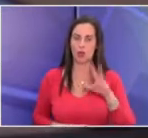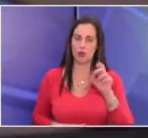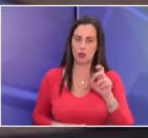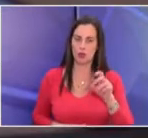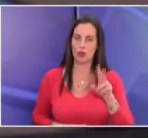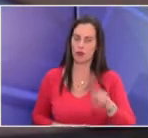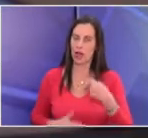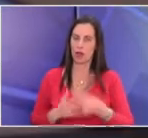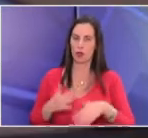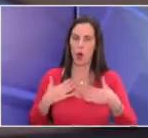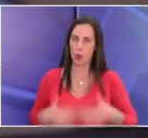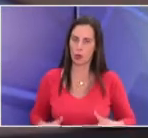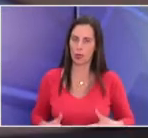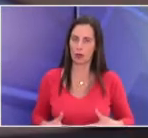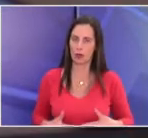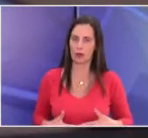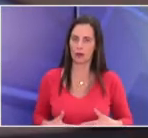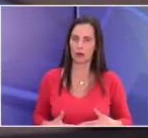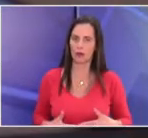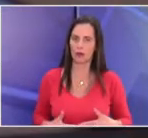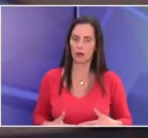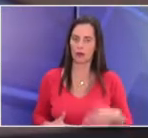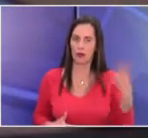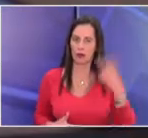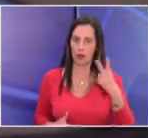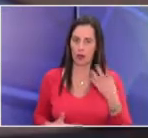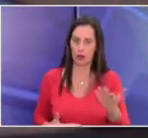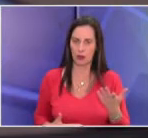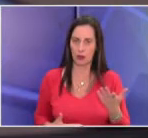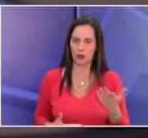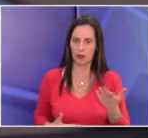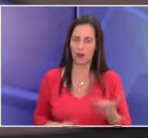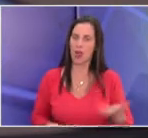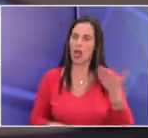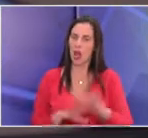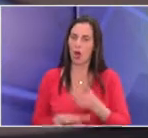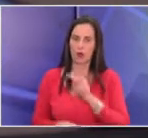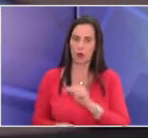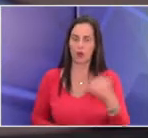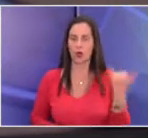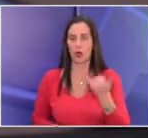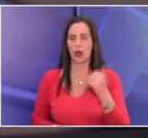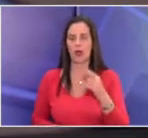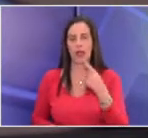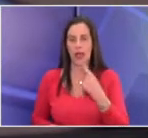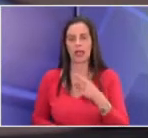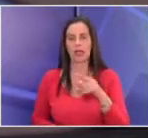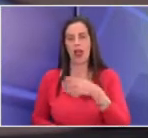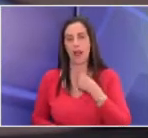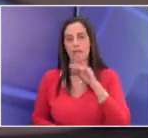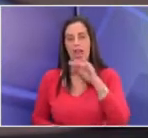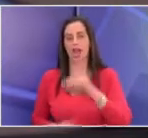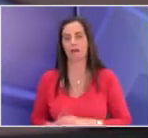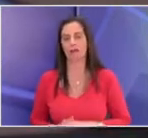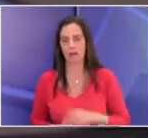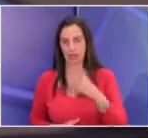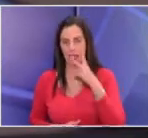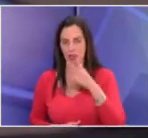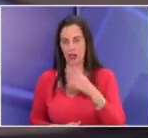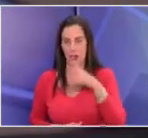מעשה, ובעיניי, ברגע שאדם פרטי קם ועושה אפילו פעם בשבוע, רק פוסט, רק חולצה,